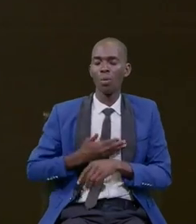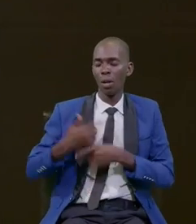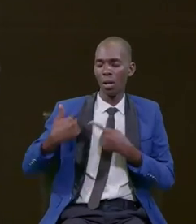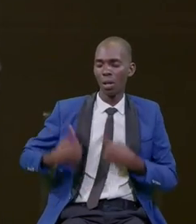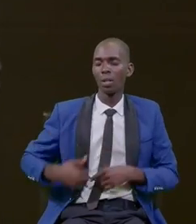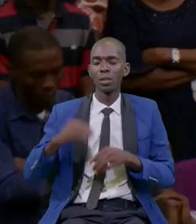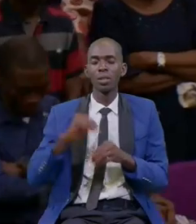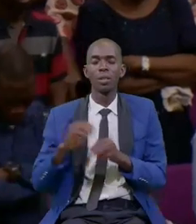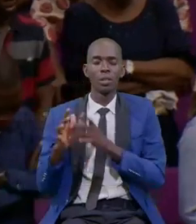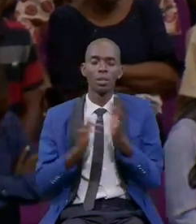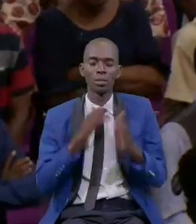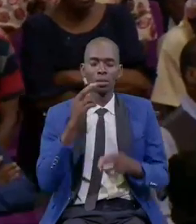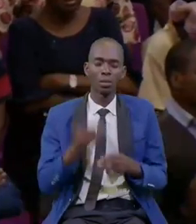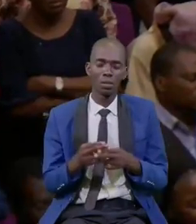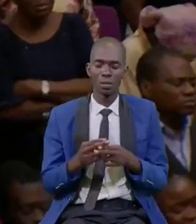de Jésus-Christ.